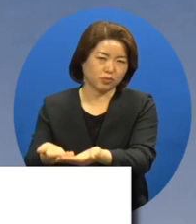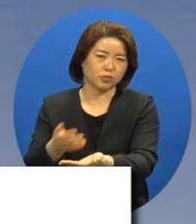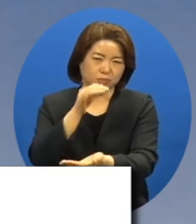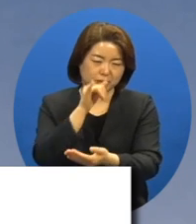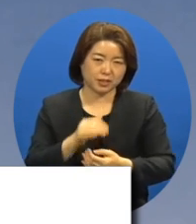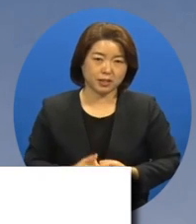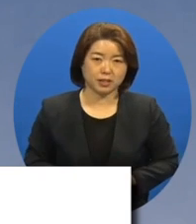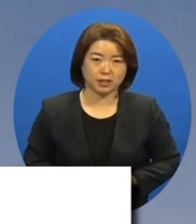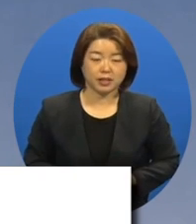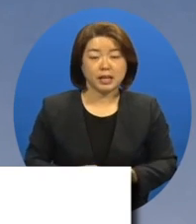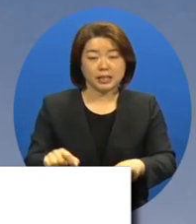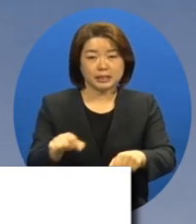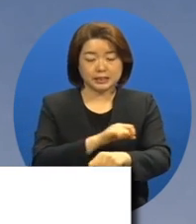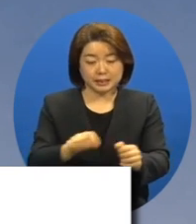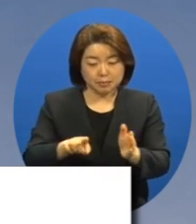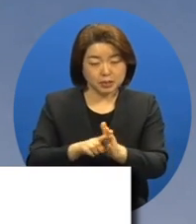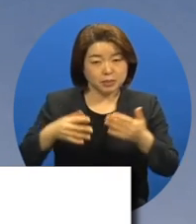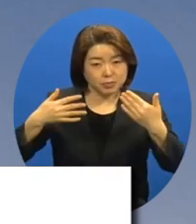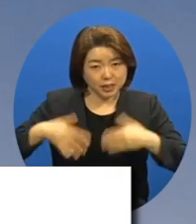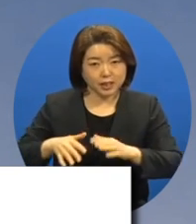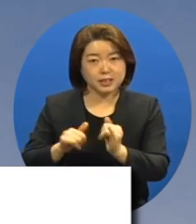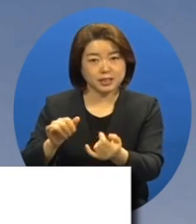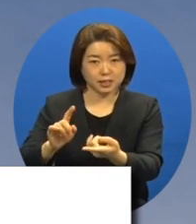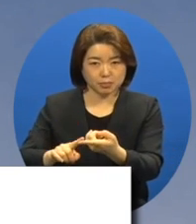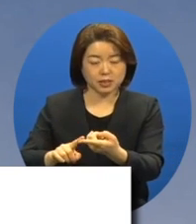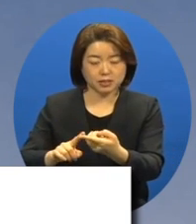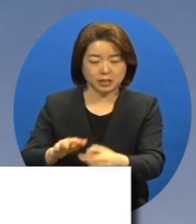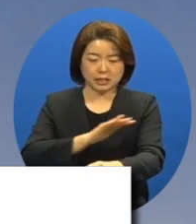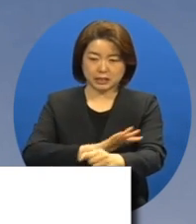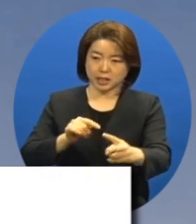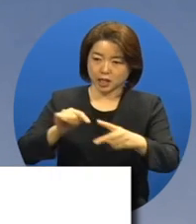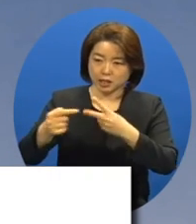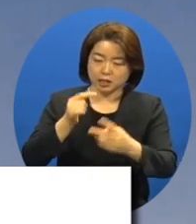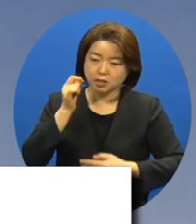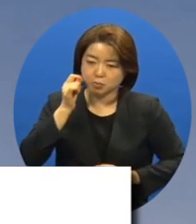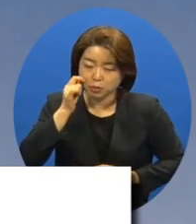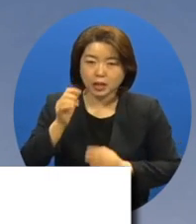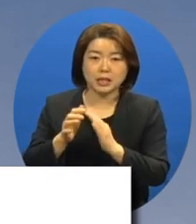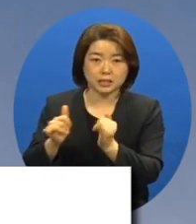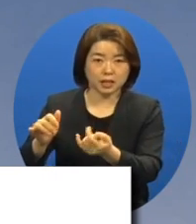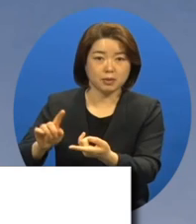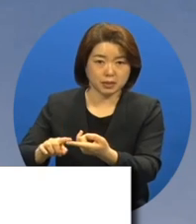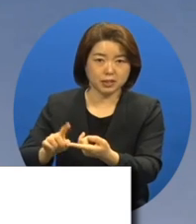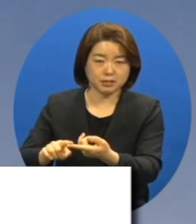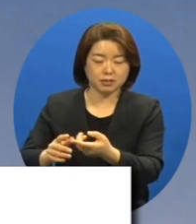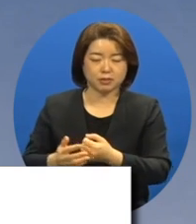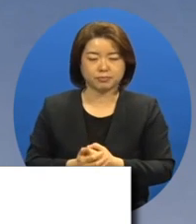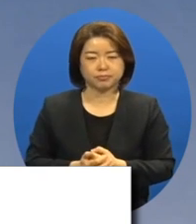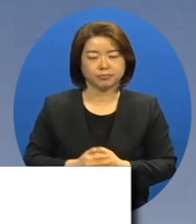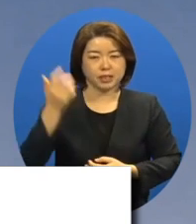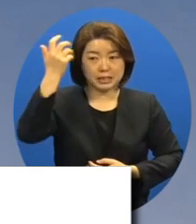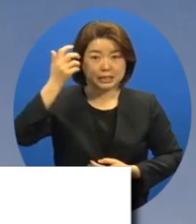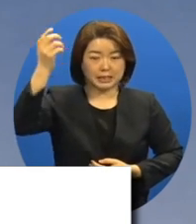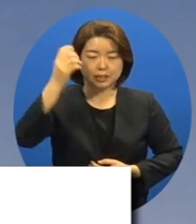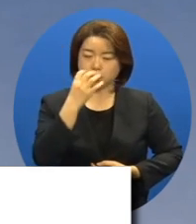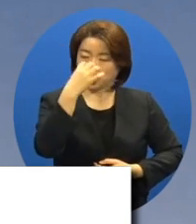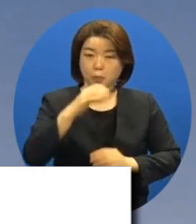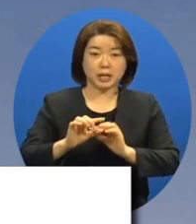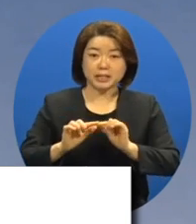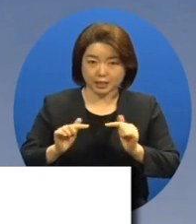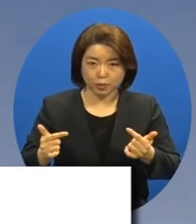특히 믿음이 약한 사람에 대해서 잘 이해하지 못하는 사람에 대해서 영적으로 교만하지 않고